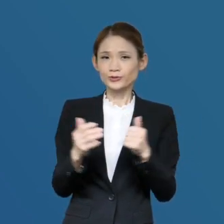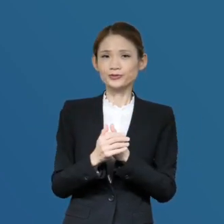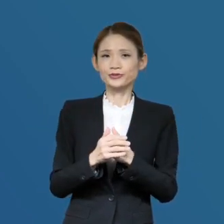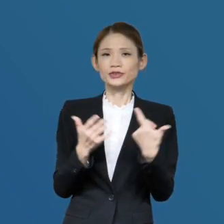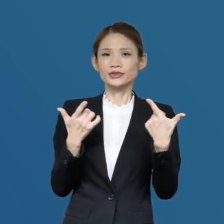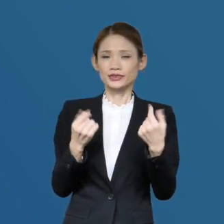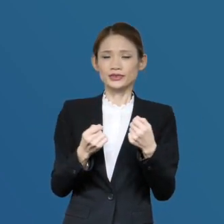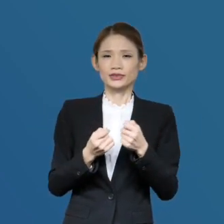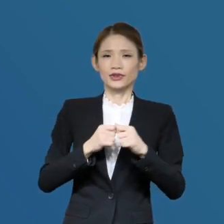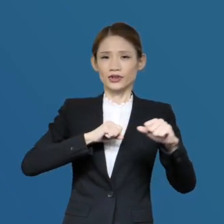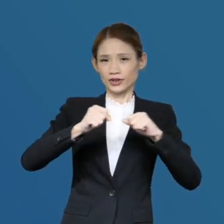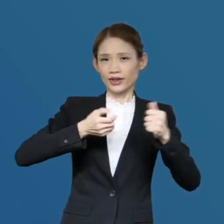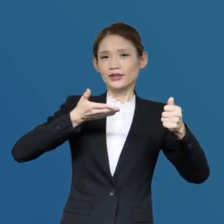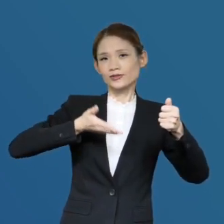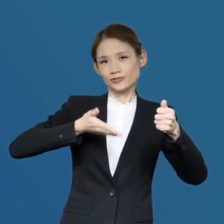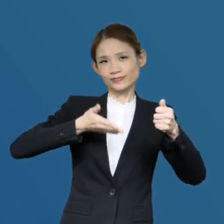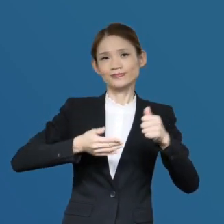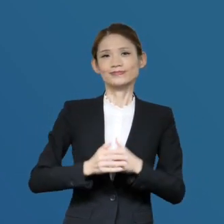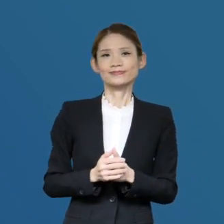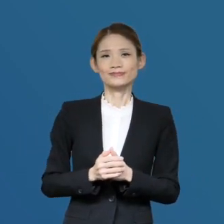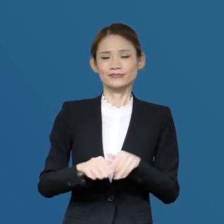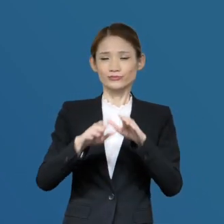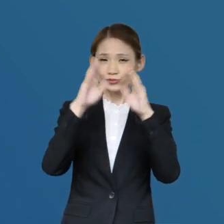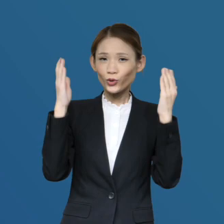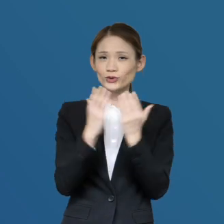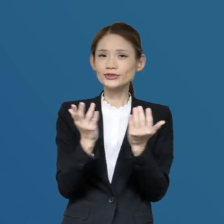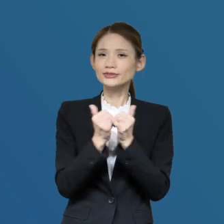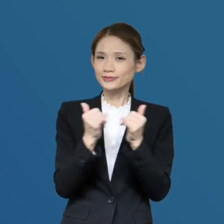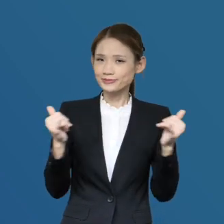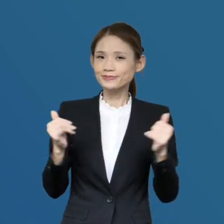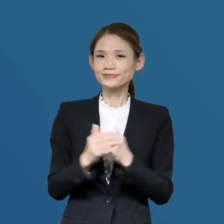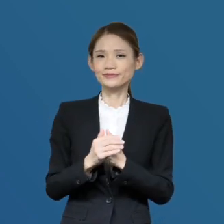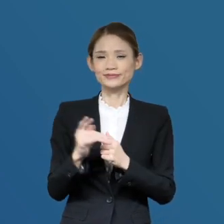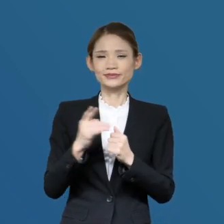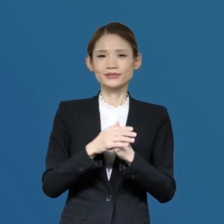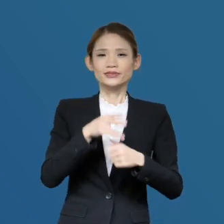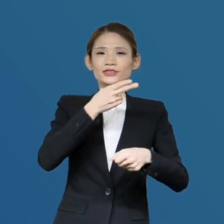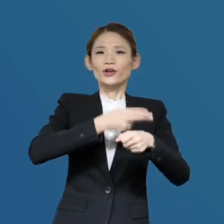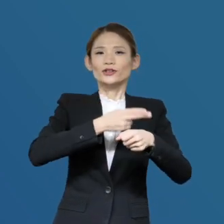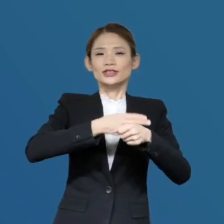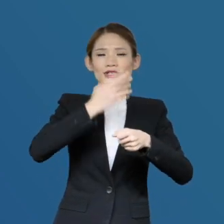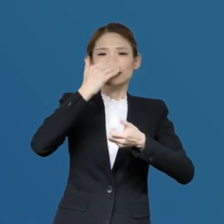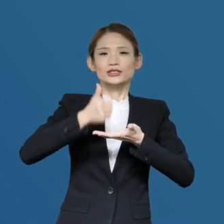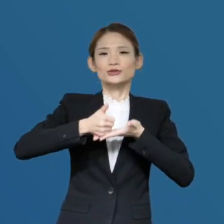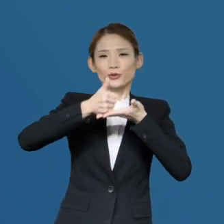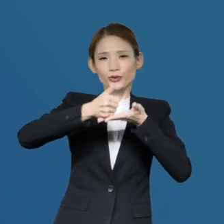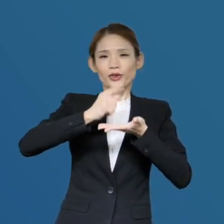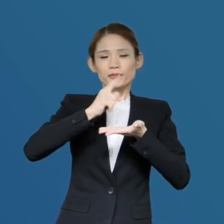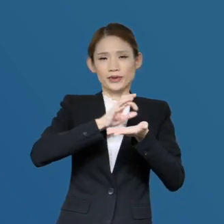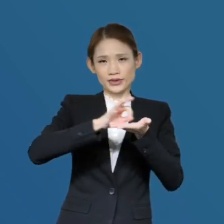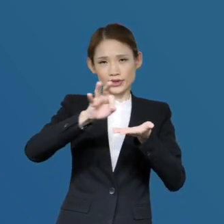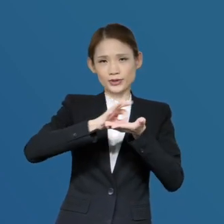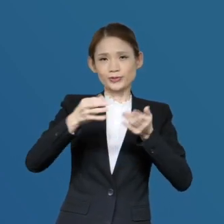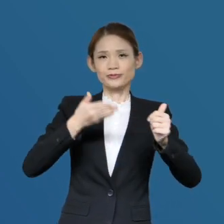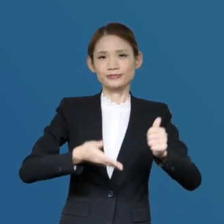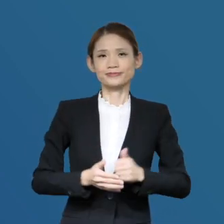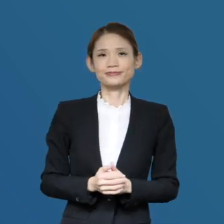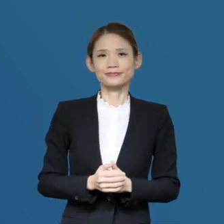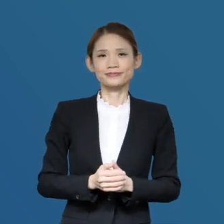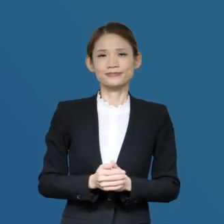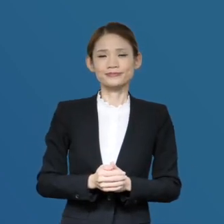직원들에게 이렇게 대해주세요. 모든 직원들에게 선생님이라는 존칭을 사용하도록